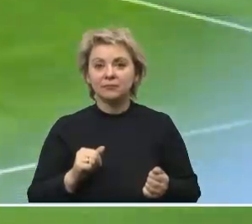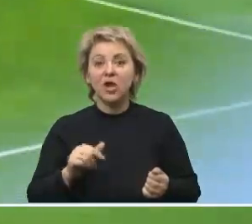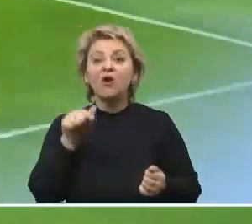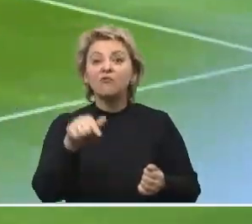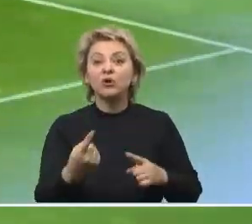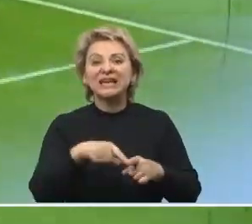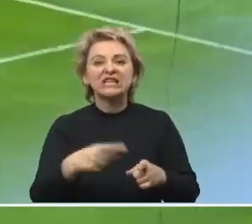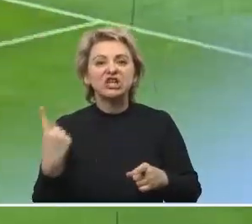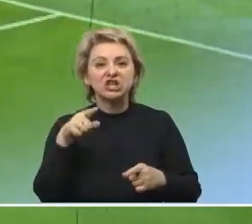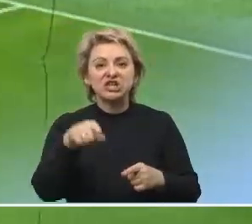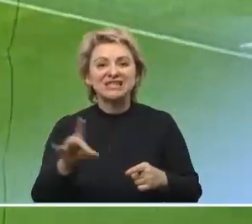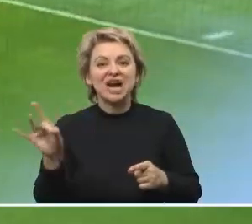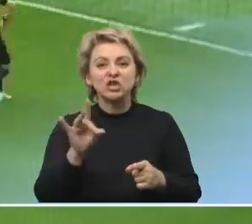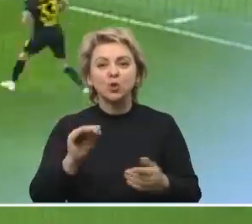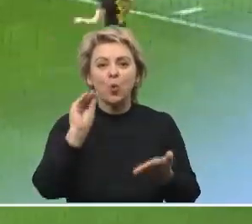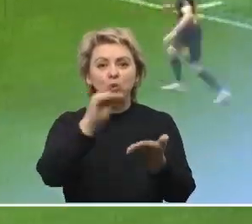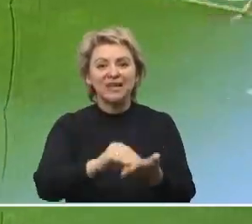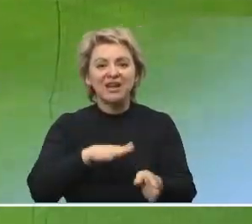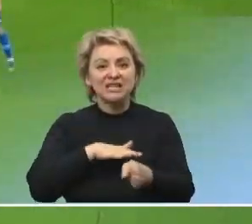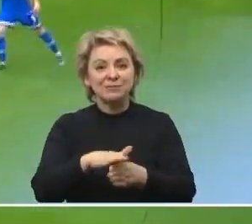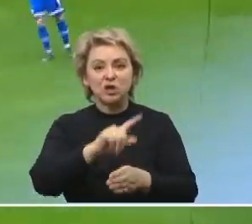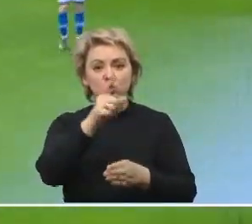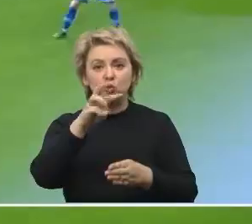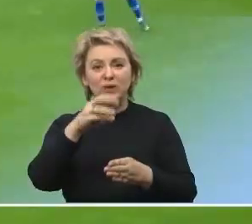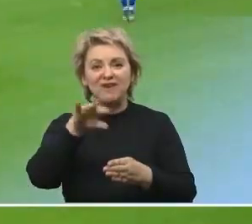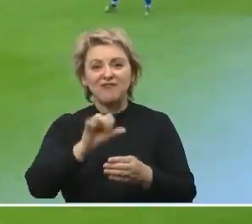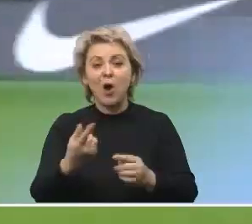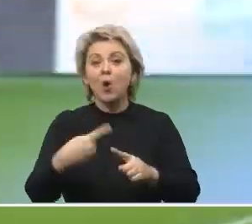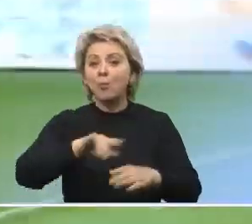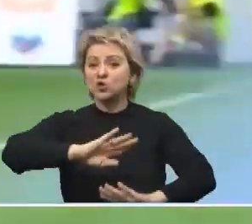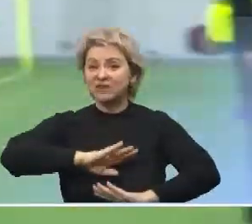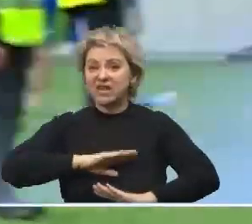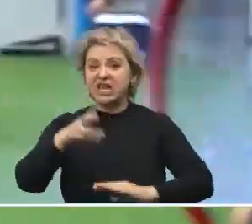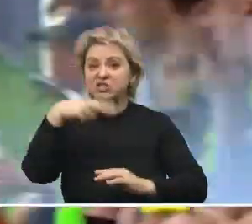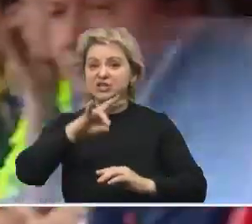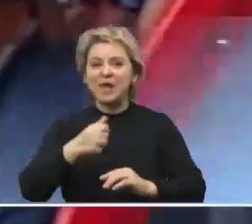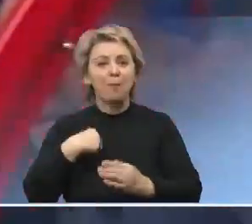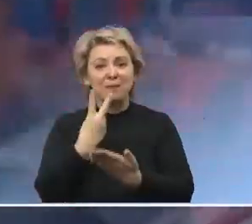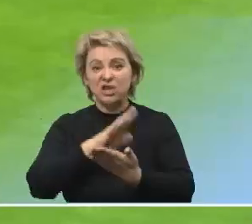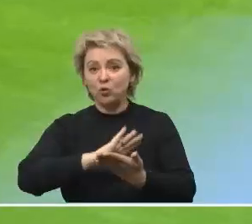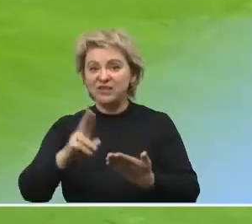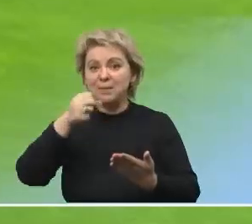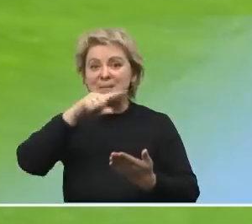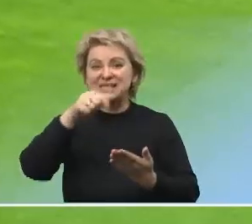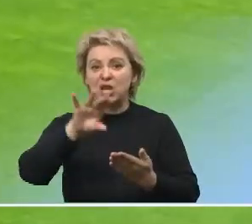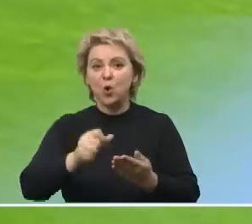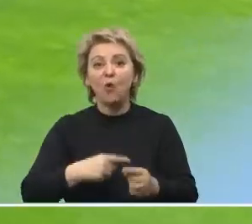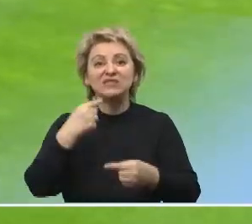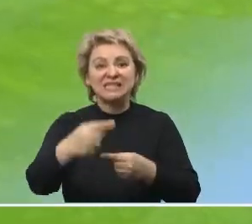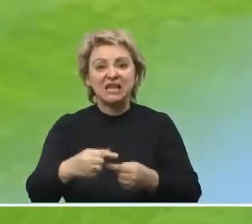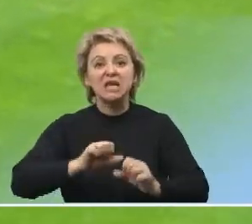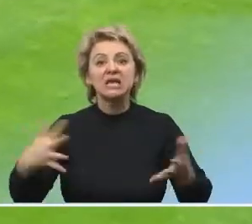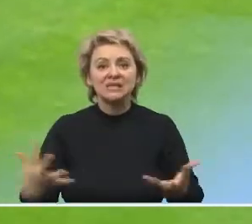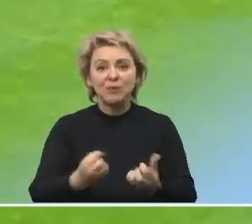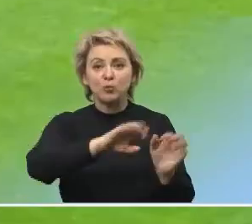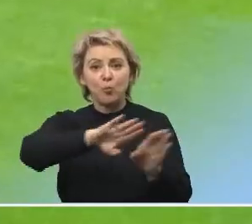Вот он, этот единственный ростовский удар в исполнении Зуева. Больше вратаря «Динамо» мы не увидим. А вот Писяков начинает длинную серию